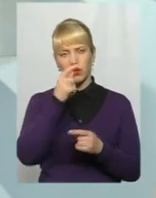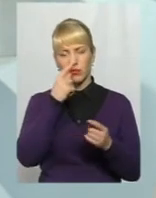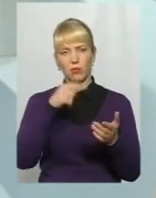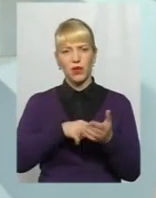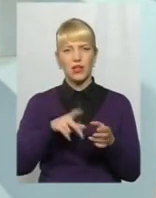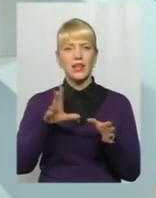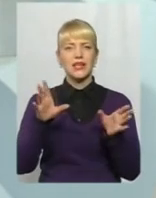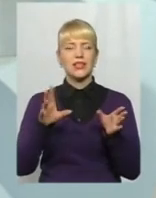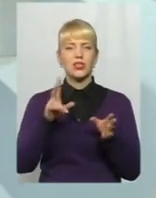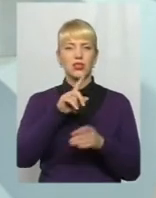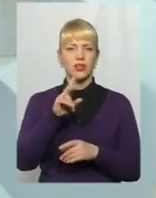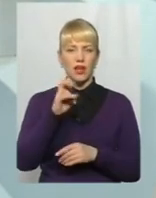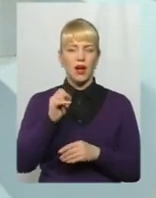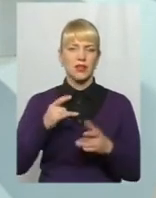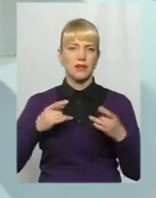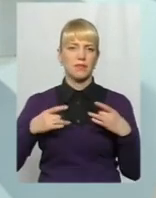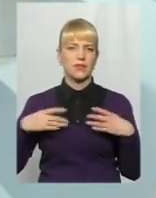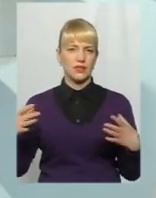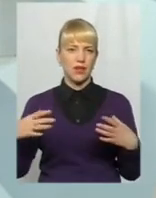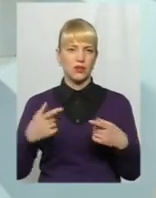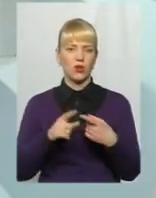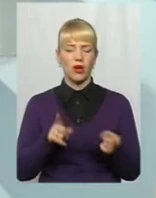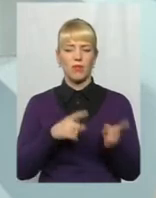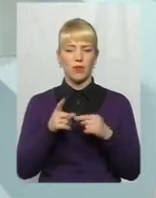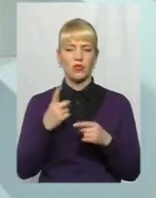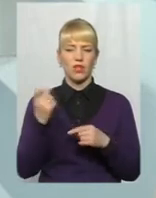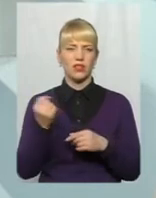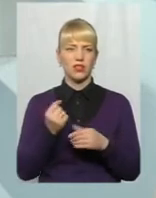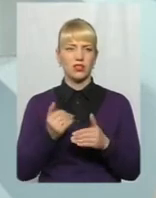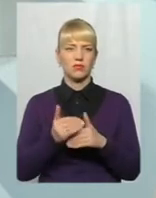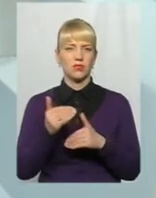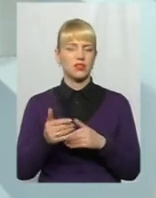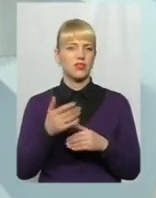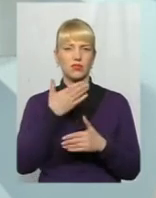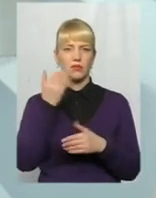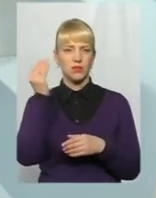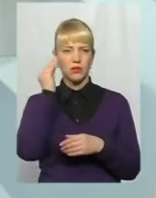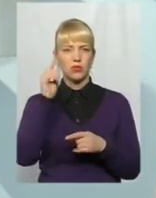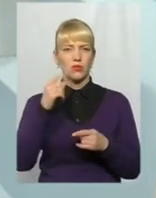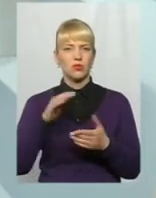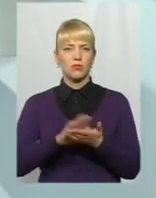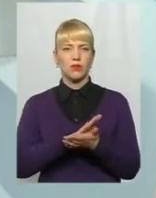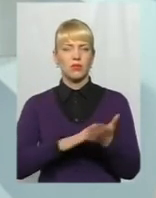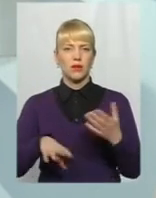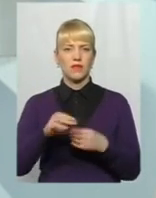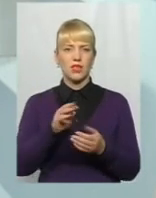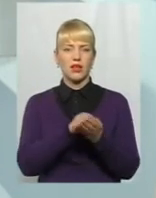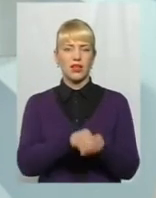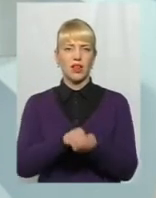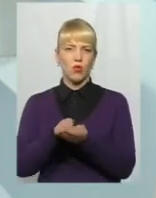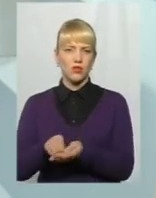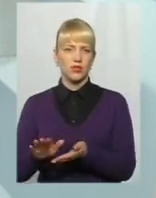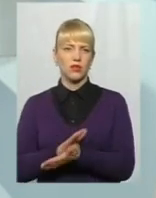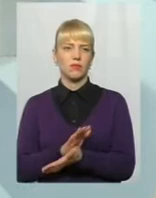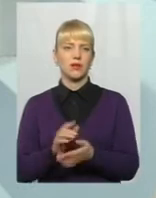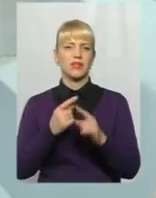воно співпало з пасхальними святами. Переносити на тиждень пізніше не зовсім доцільно, бо ми ж прибираємо все, як кладовище чи